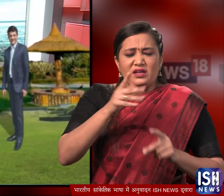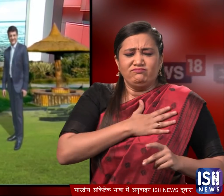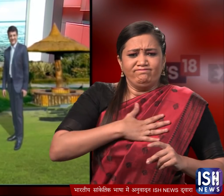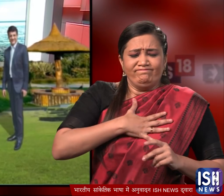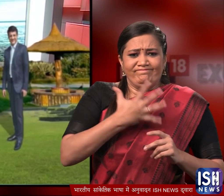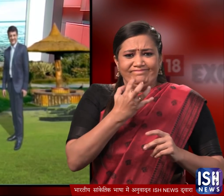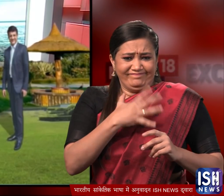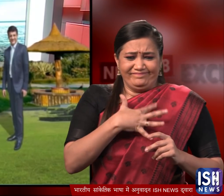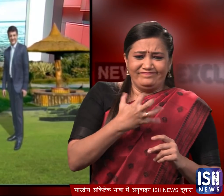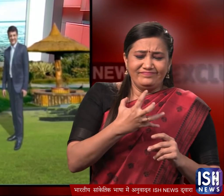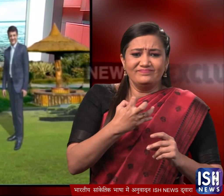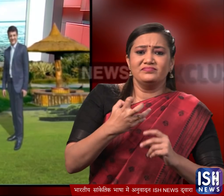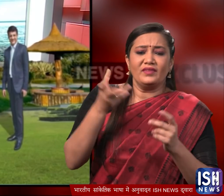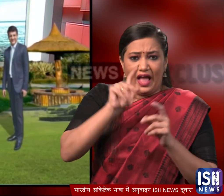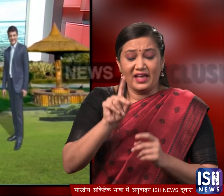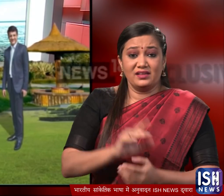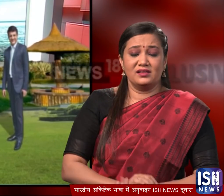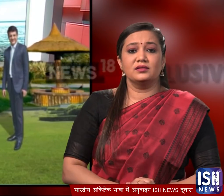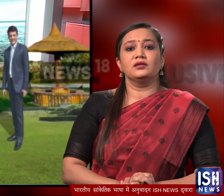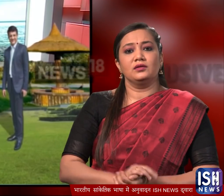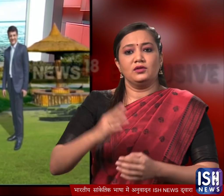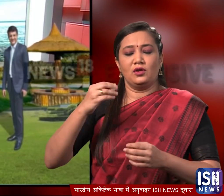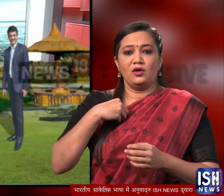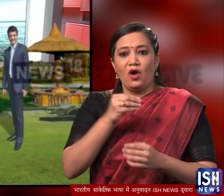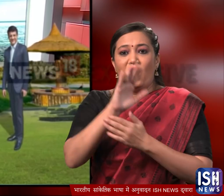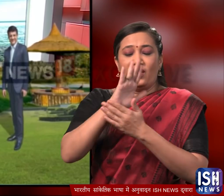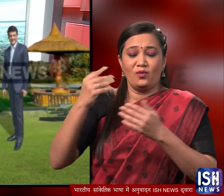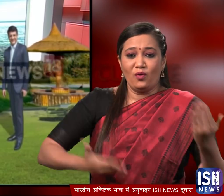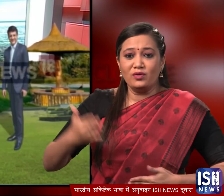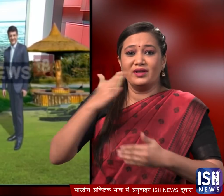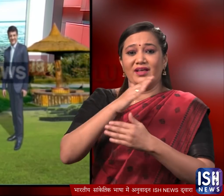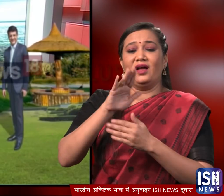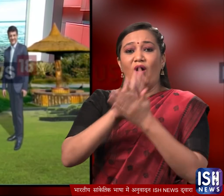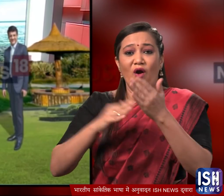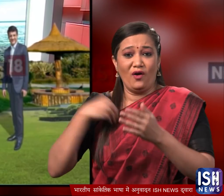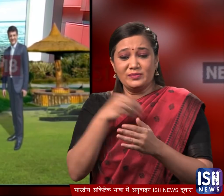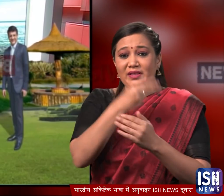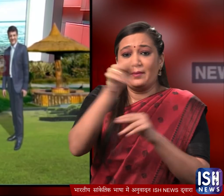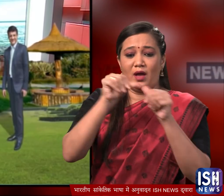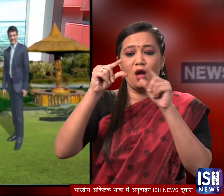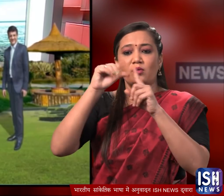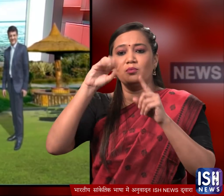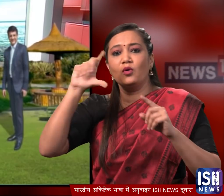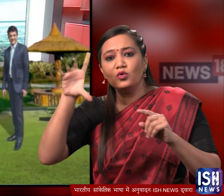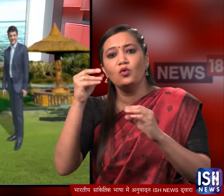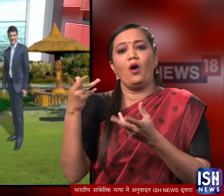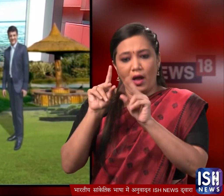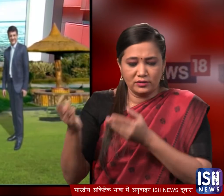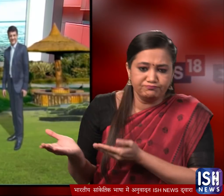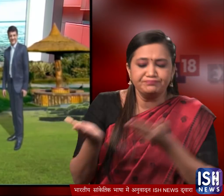सौरव गांगुली को फिर से सीने में दर्द की शिकायत हुई, जिसके बाद उन्हें फौरन कोलकाता के अपोलो अस्पताल में भर्ती करवाया